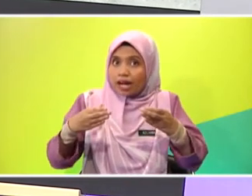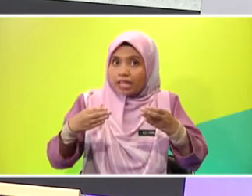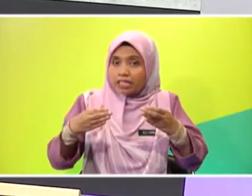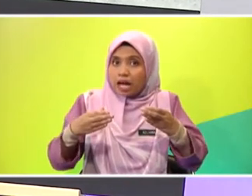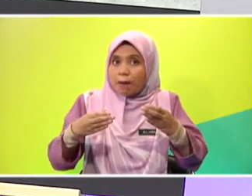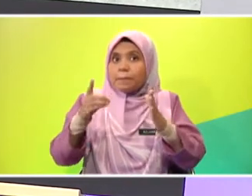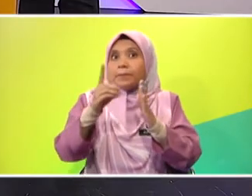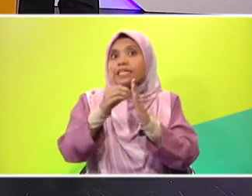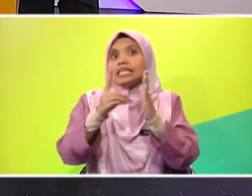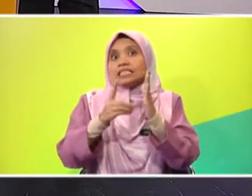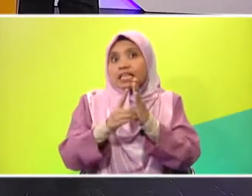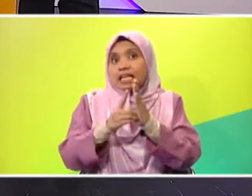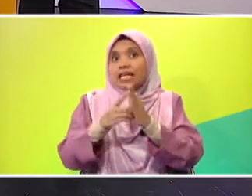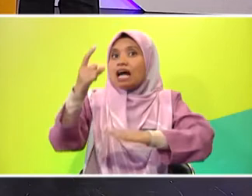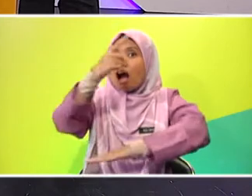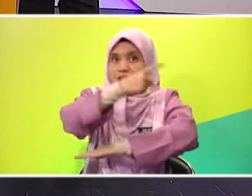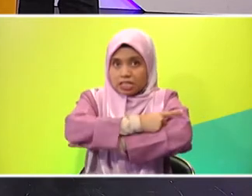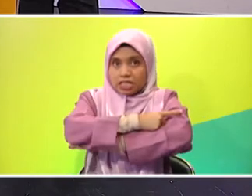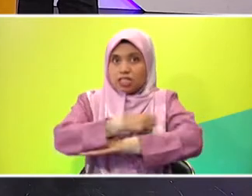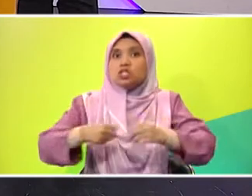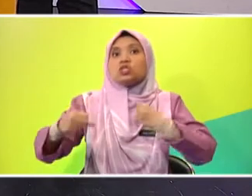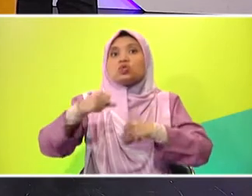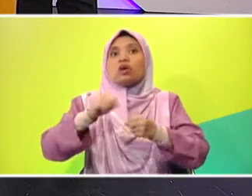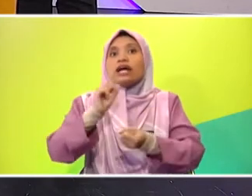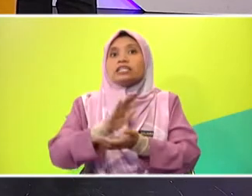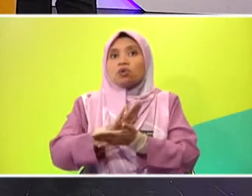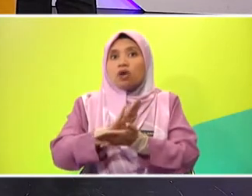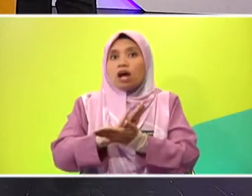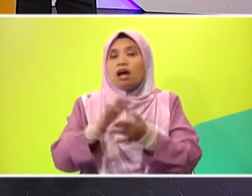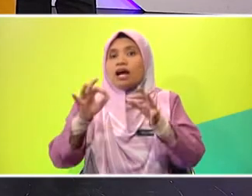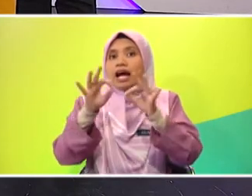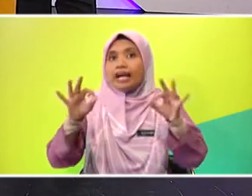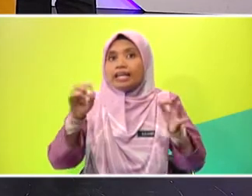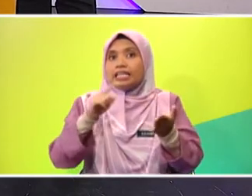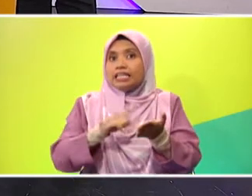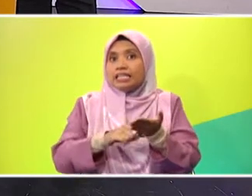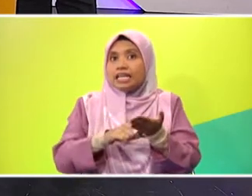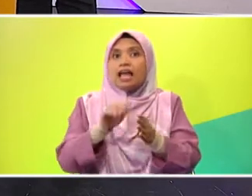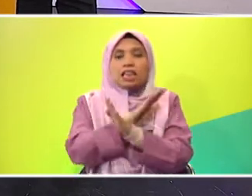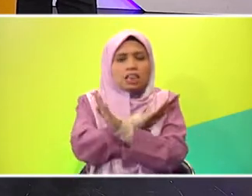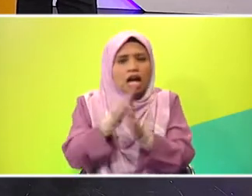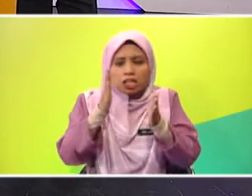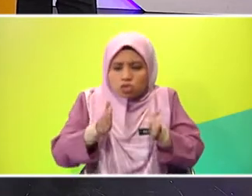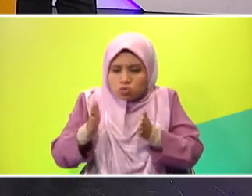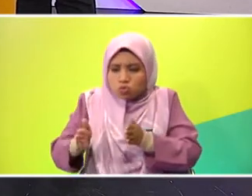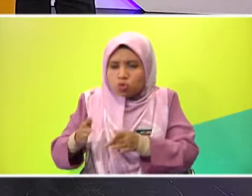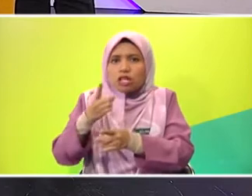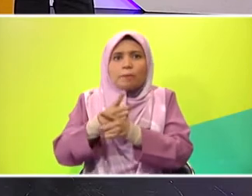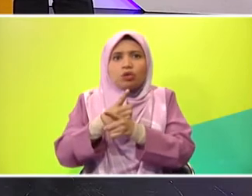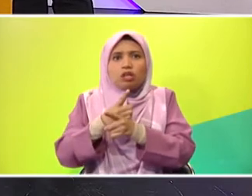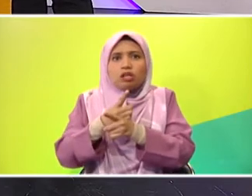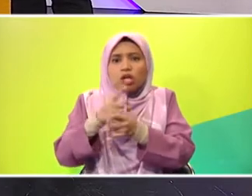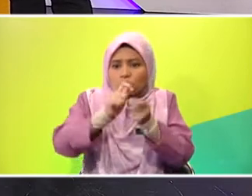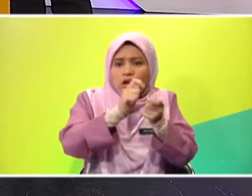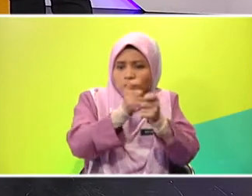activity hari sukan sekolah naik dan ayat ini juga tidak disusun dengan betul jadi tugas Kak Lina